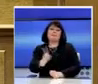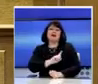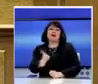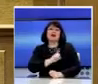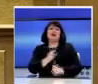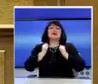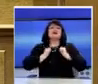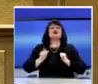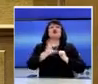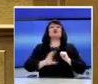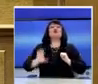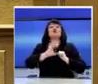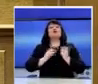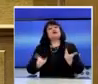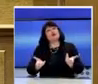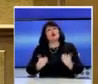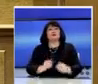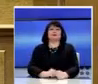και τον τουρισμό.